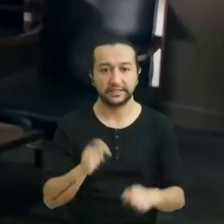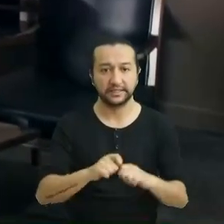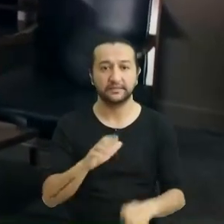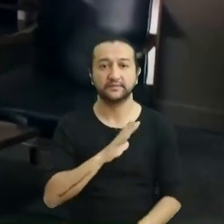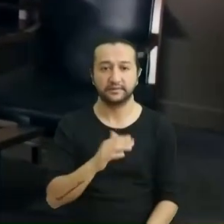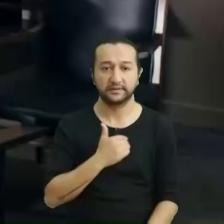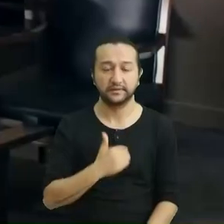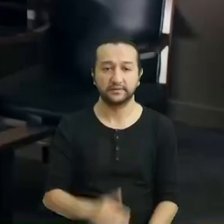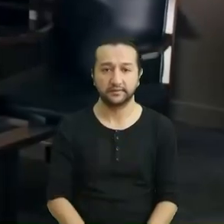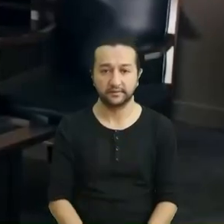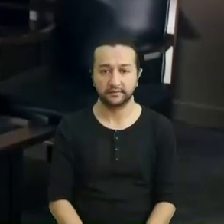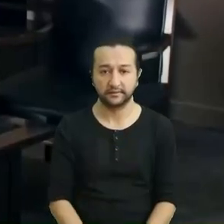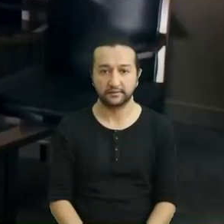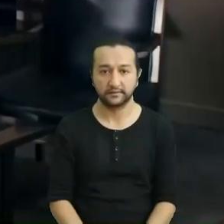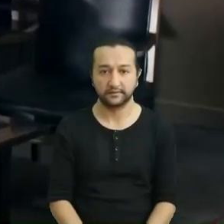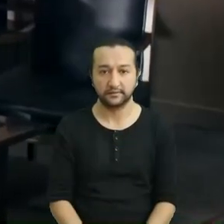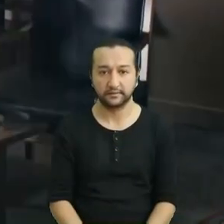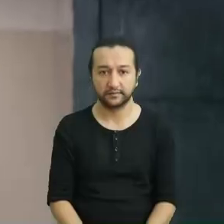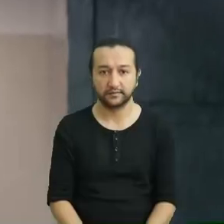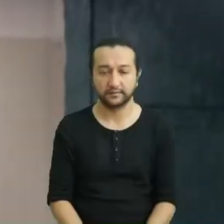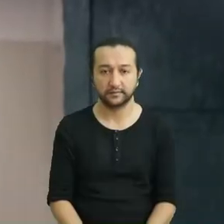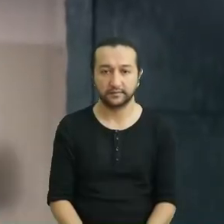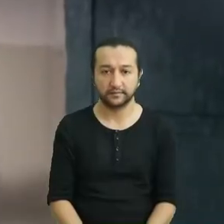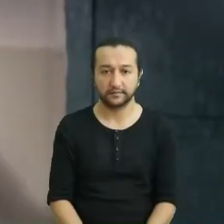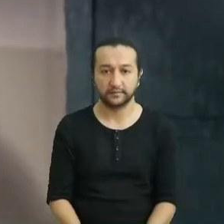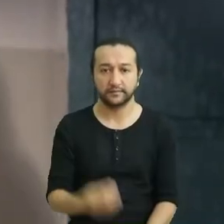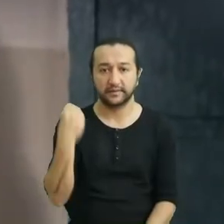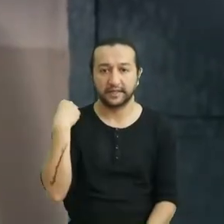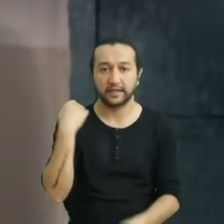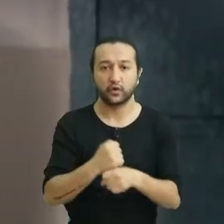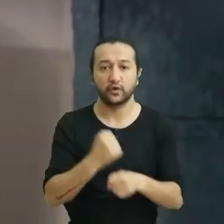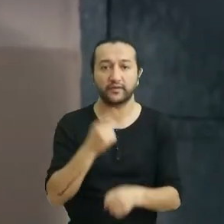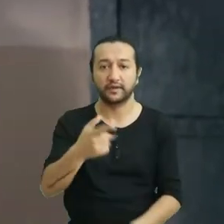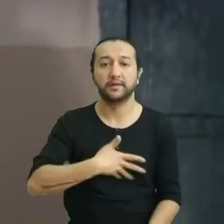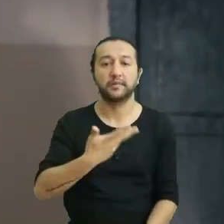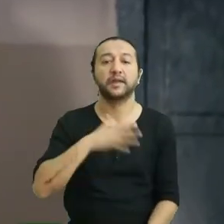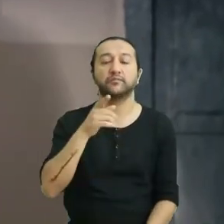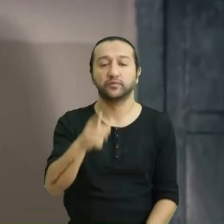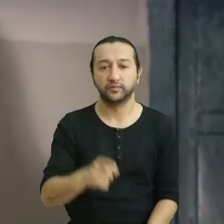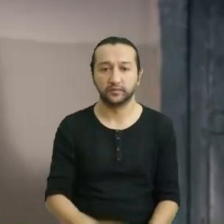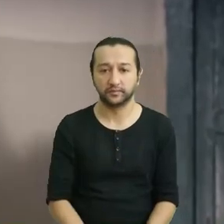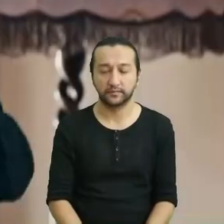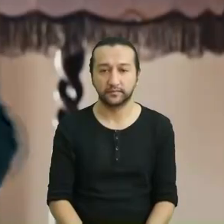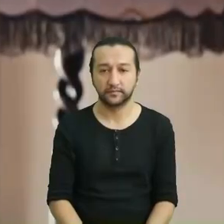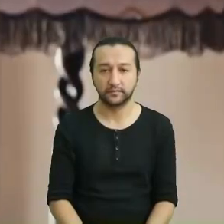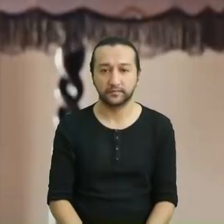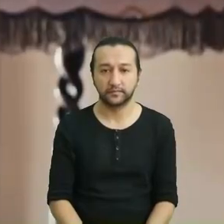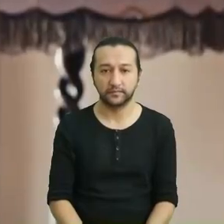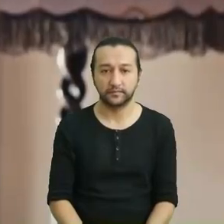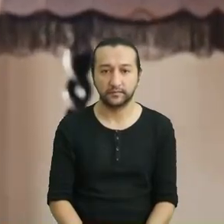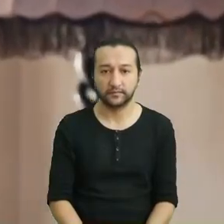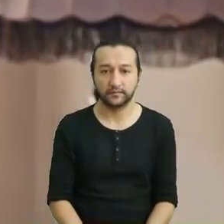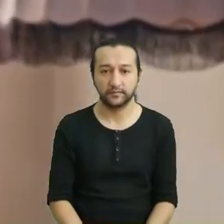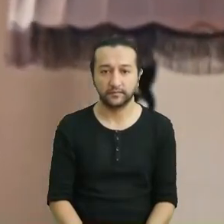İşim var Rafael. Kaş kolunu takıyor. Yeni görevini merak etmiyor musun? Asaf sandalyeden aldığı